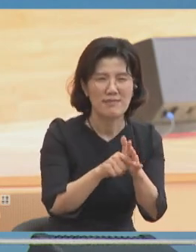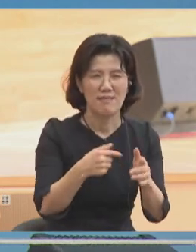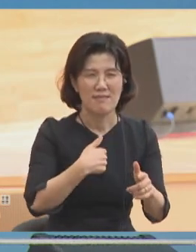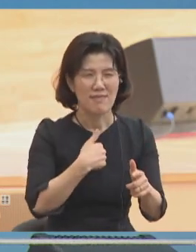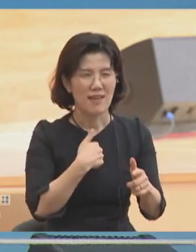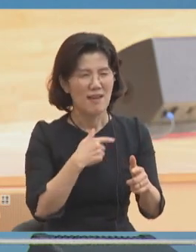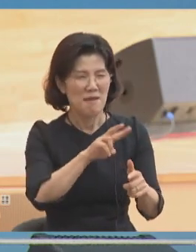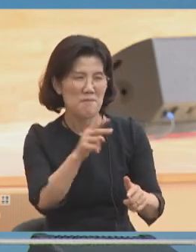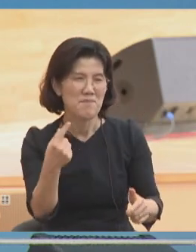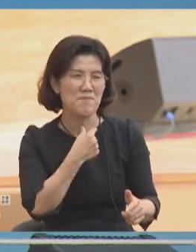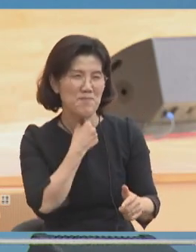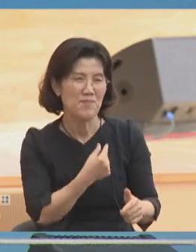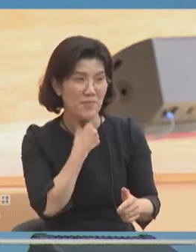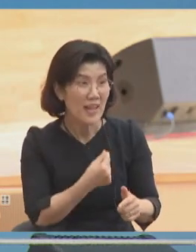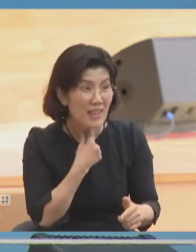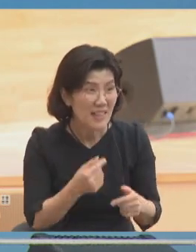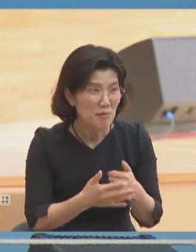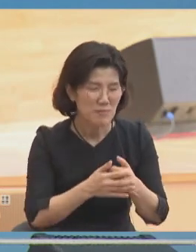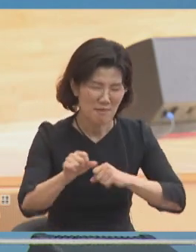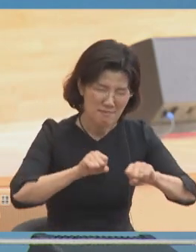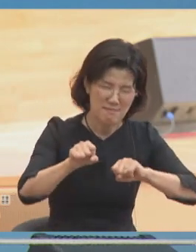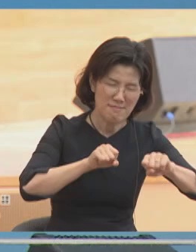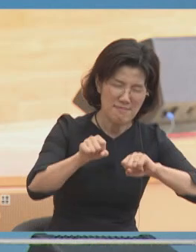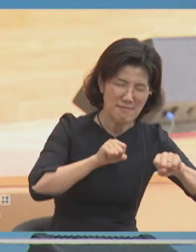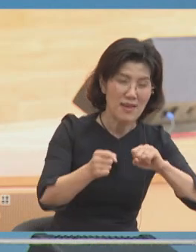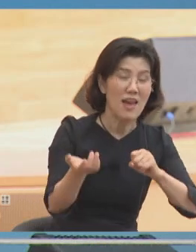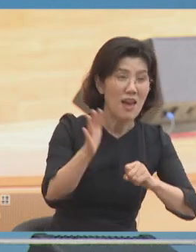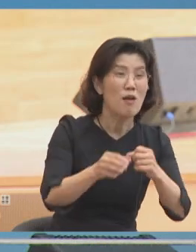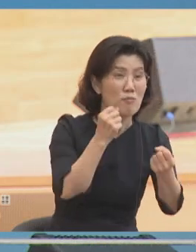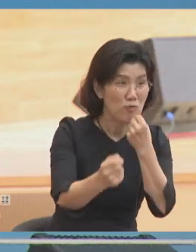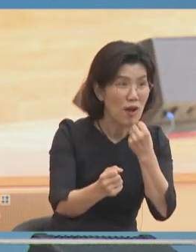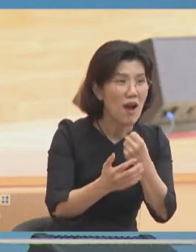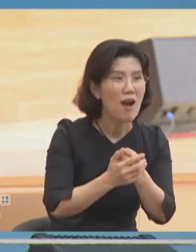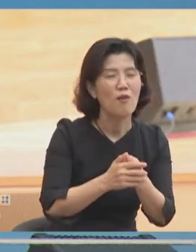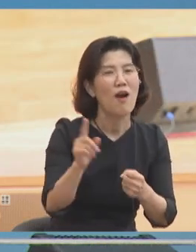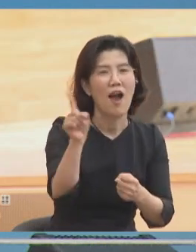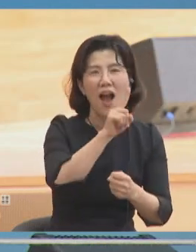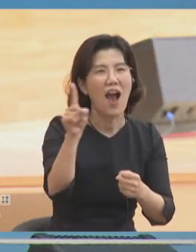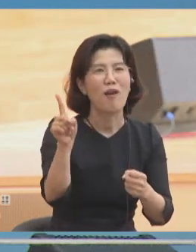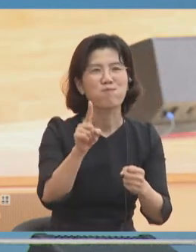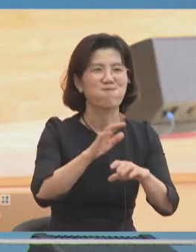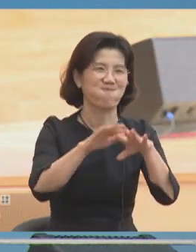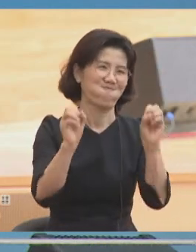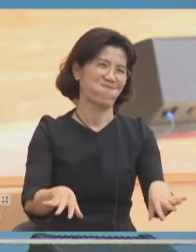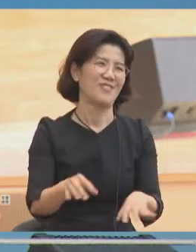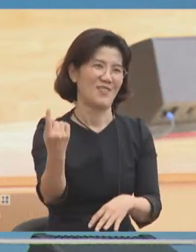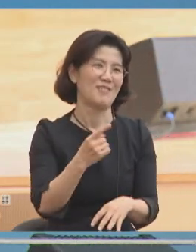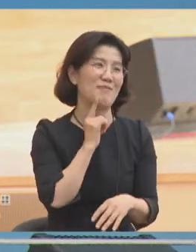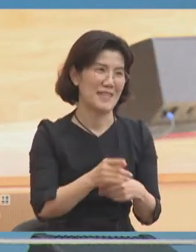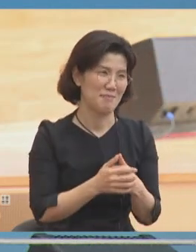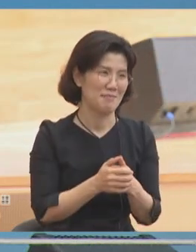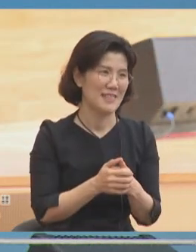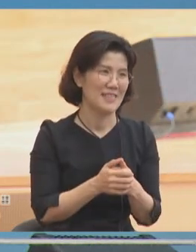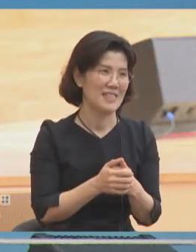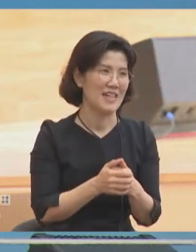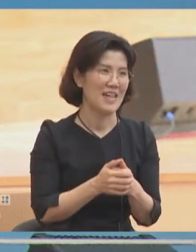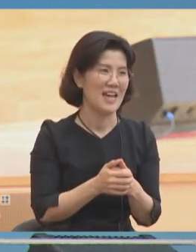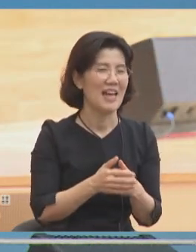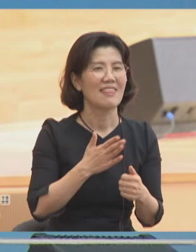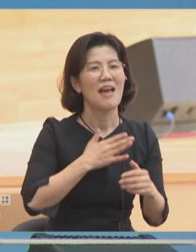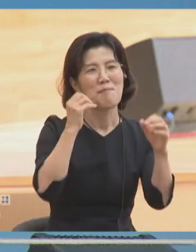인생으로 좀 바꿔보려고 발버둥 침에도 불구하고 아무 변화가 없을 뿐더러 오히려 나 자신을